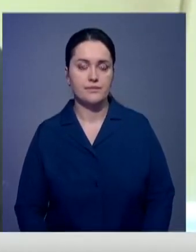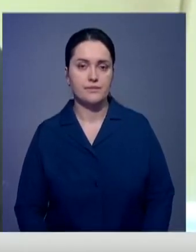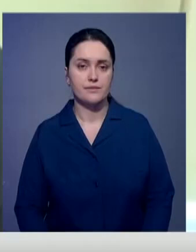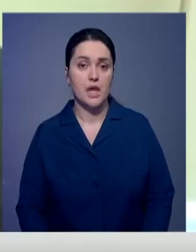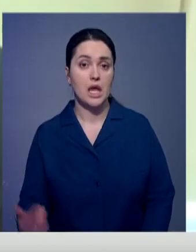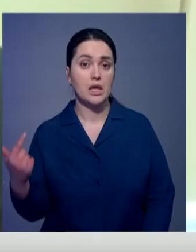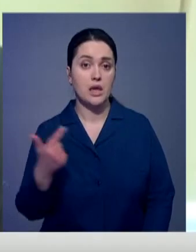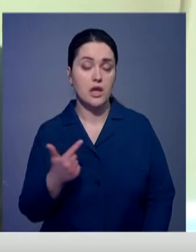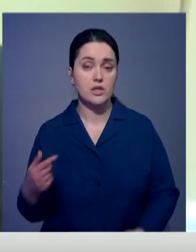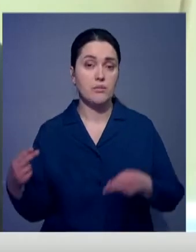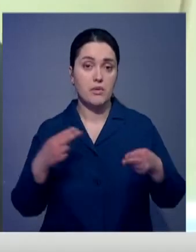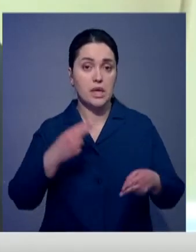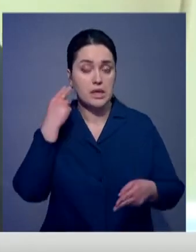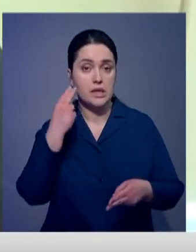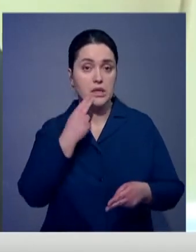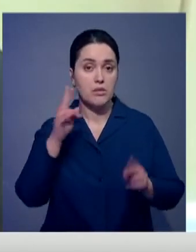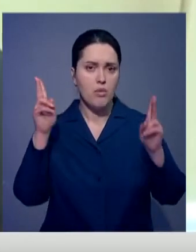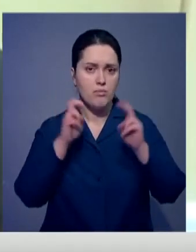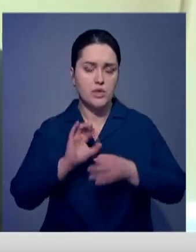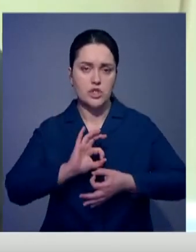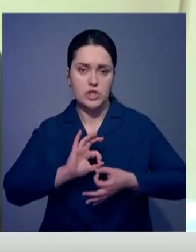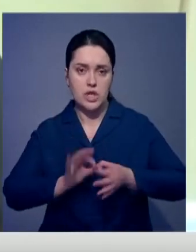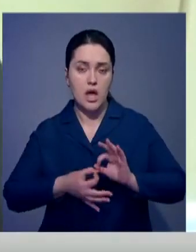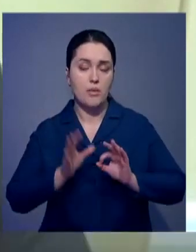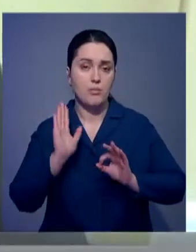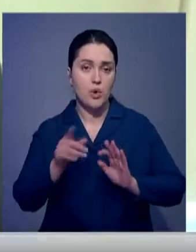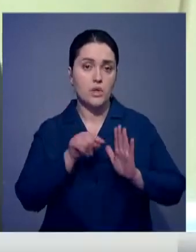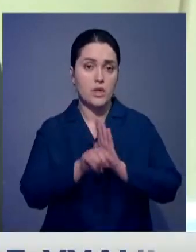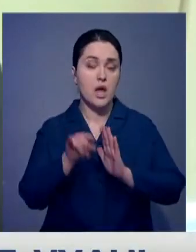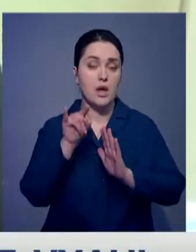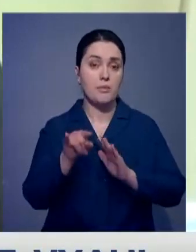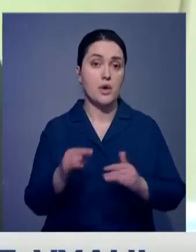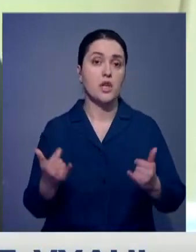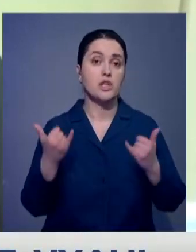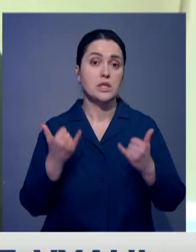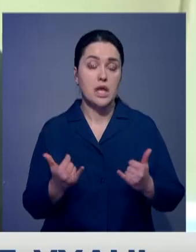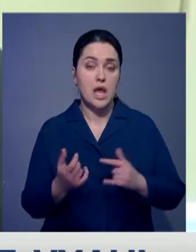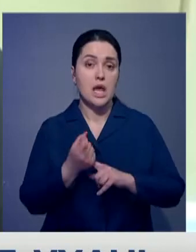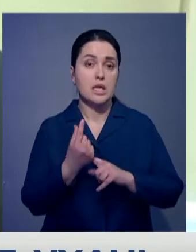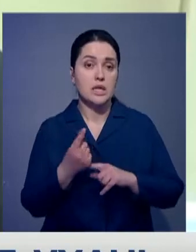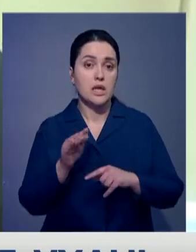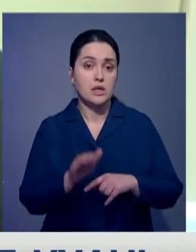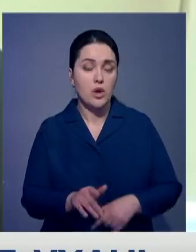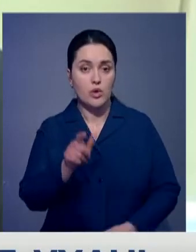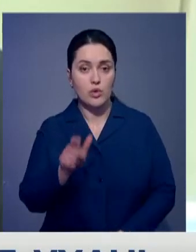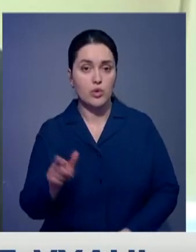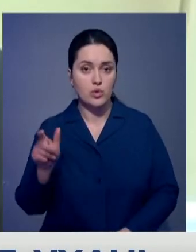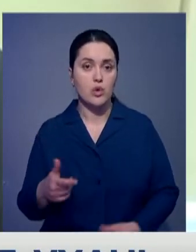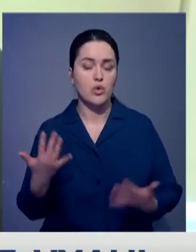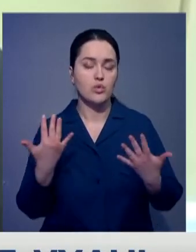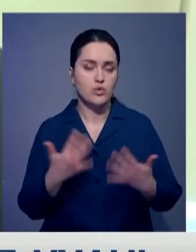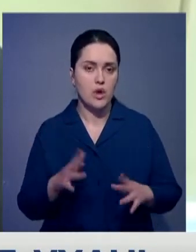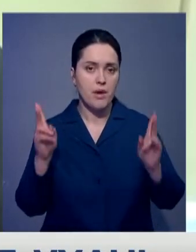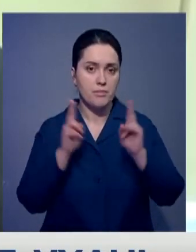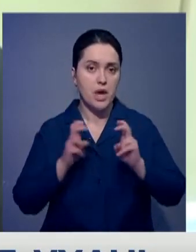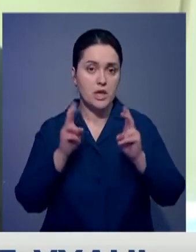Граждан, прибывших из Китая, мы будем проверять особенно уже на борту. На данный момент свыше 11 тысяч пассажиров уже прошли такой